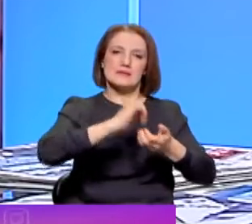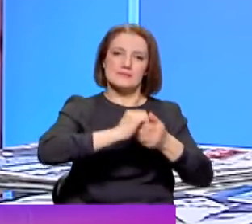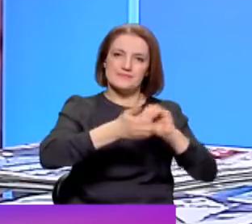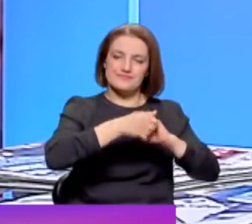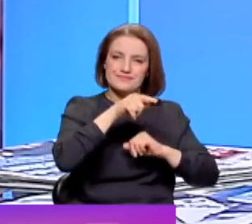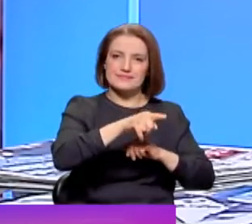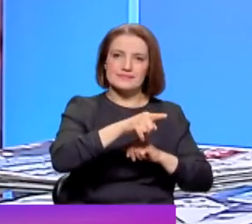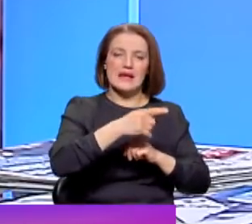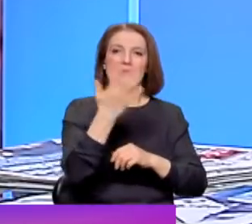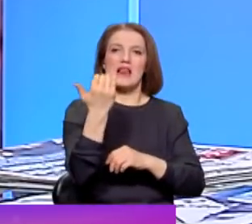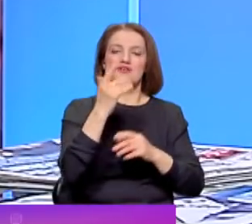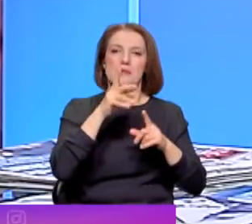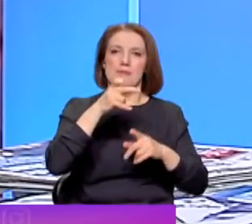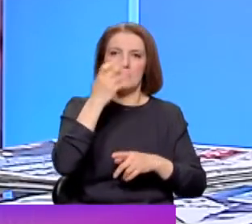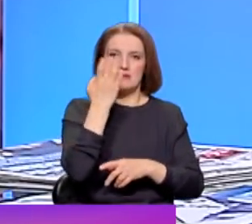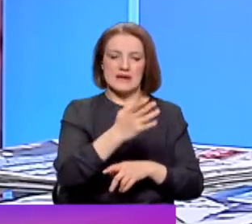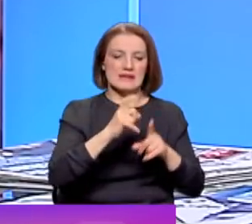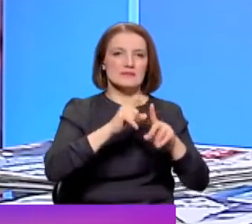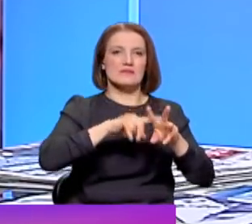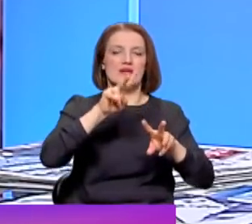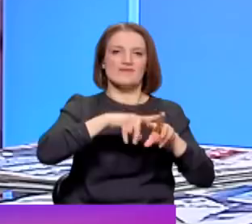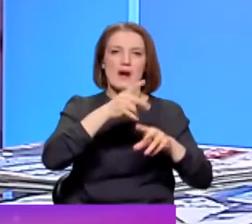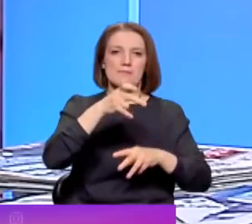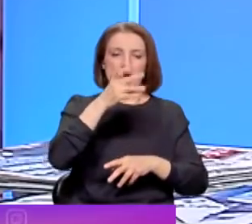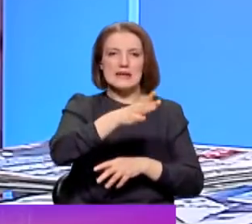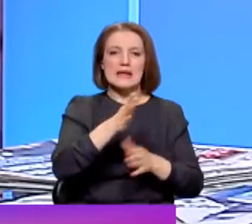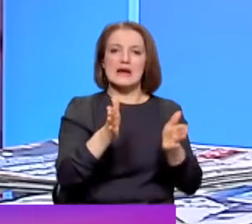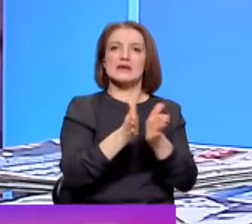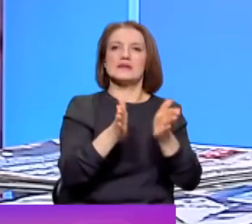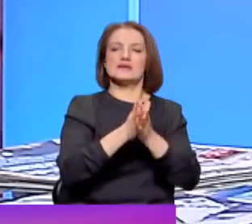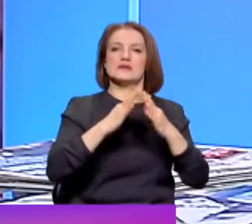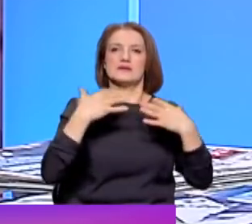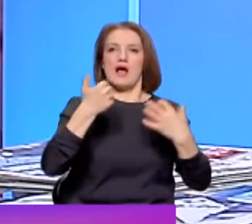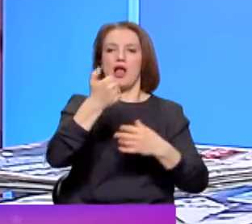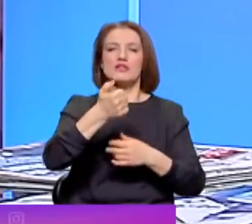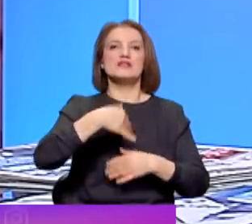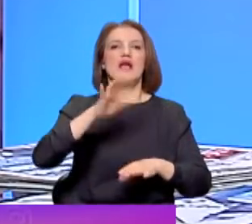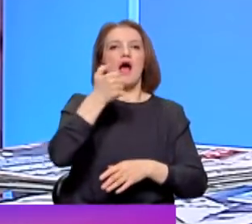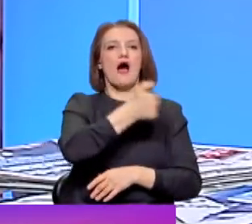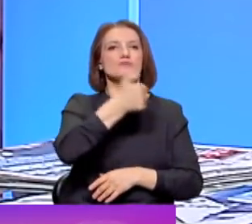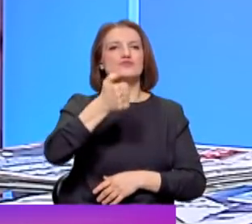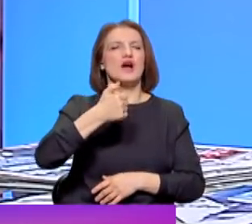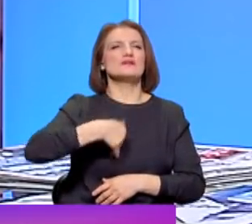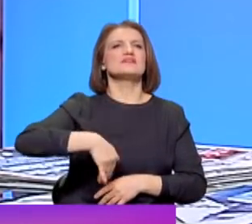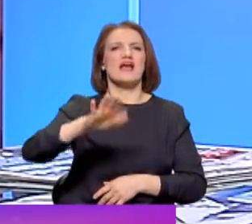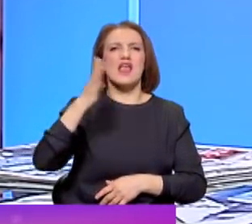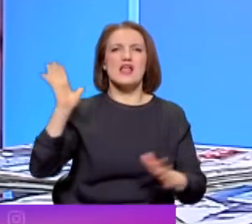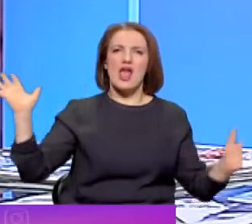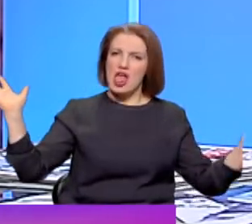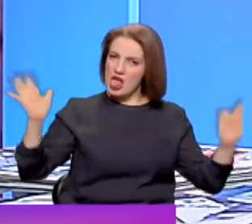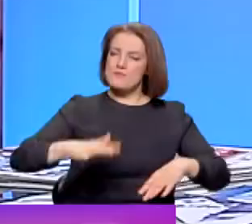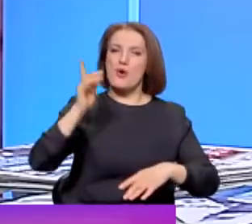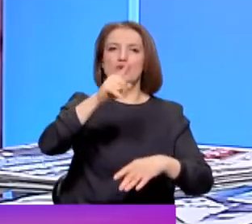Partisi burada partilerin altı Parti'nin yan yana gelişi altı değil 66 topunuz da gelseniz